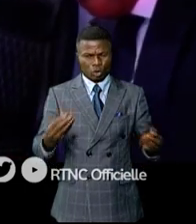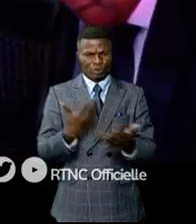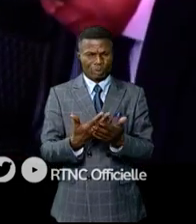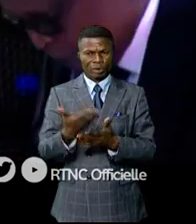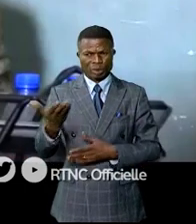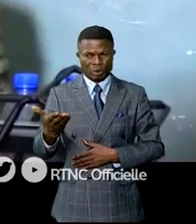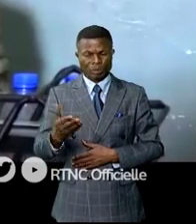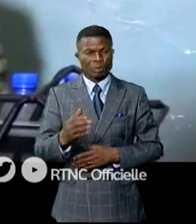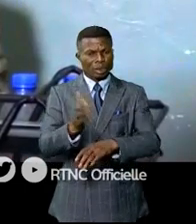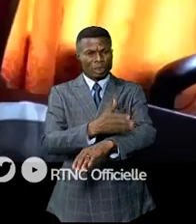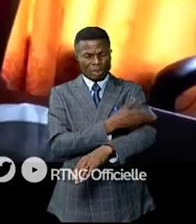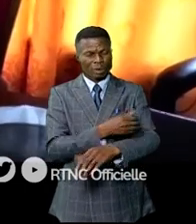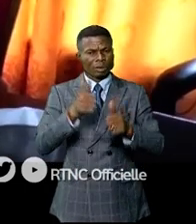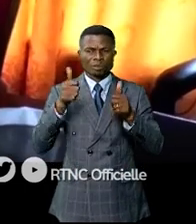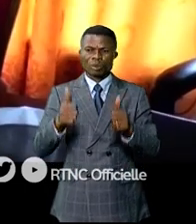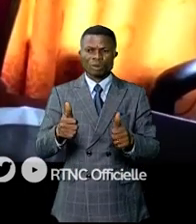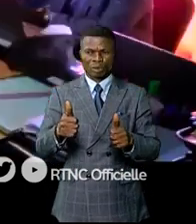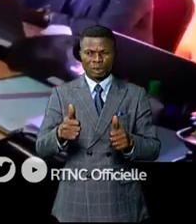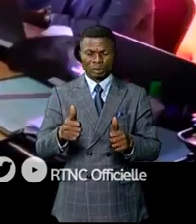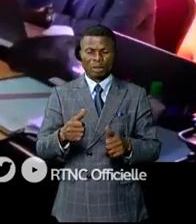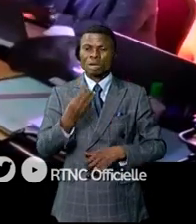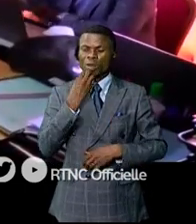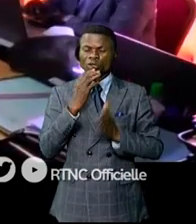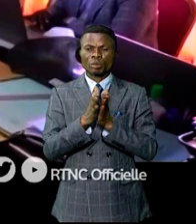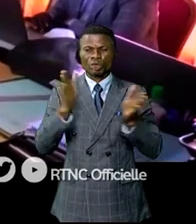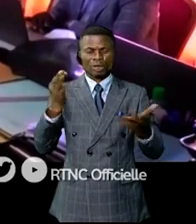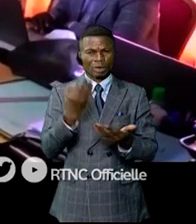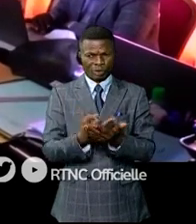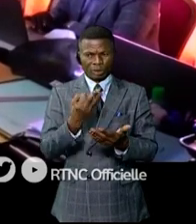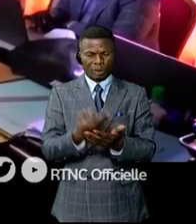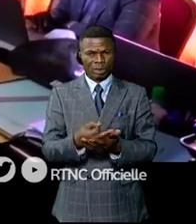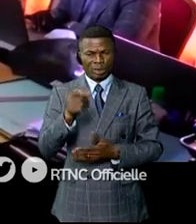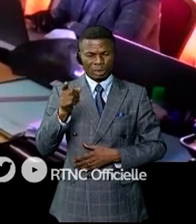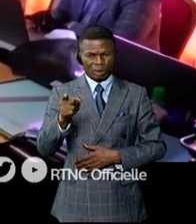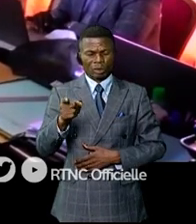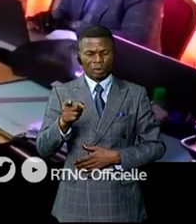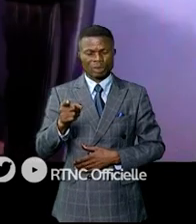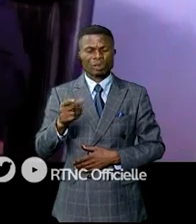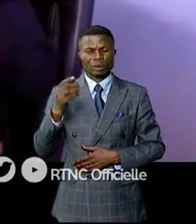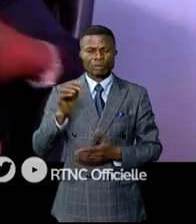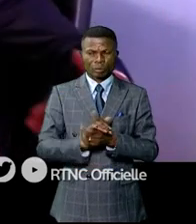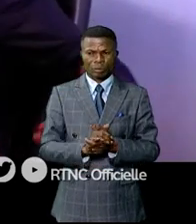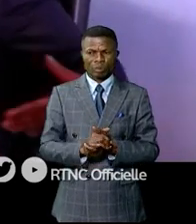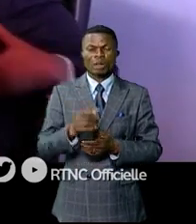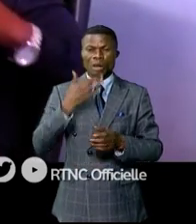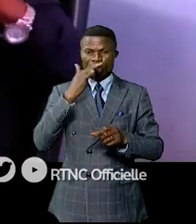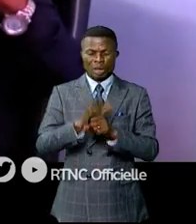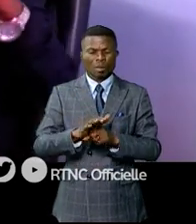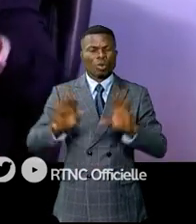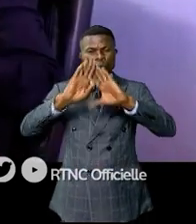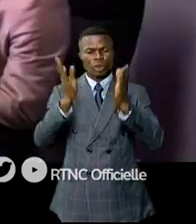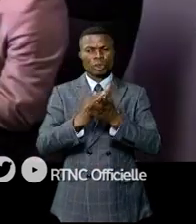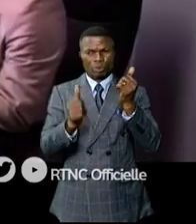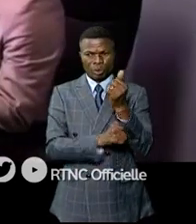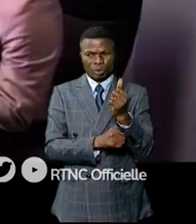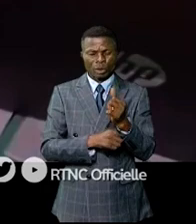solutions. Une évolution positive, note cependant le chef des missions, l'inspecteur général Lutondo, qui rassure l'opinion quant à